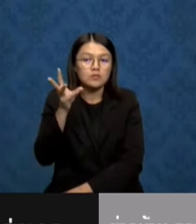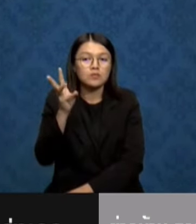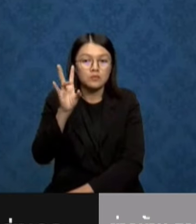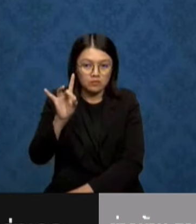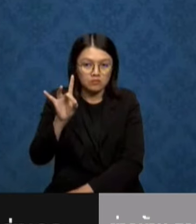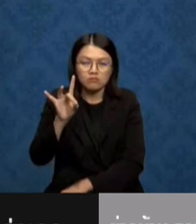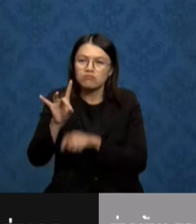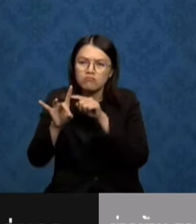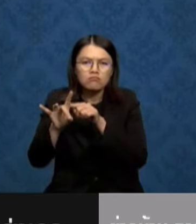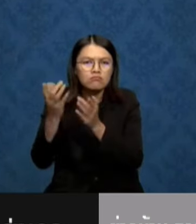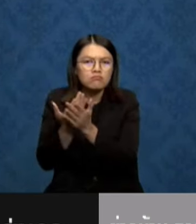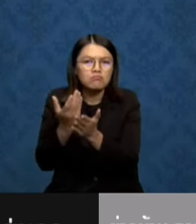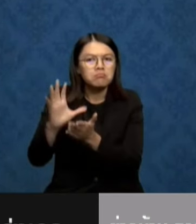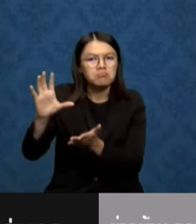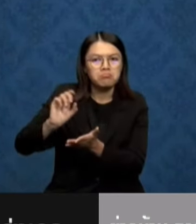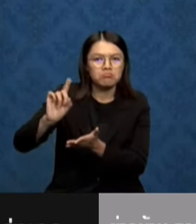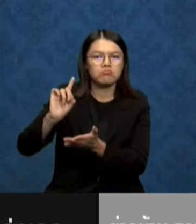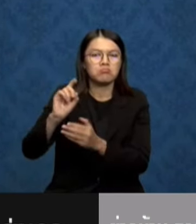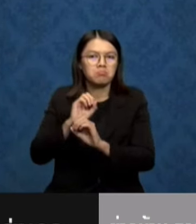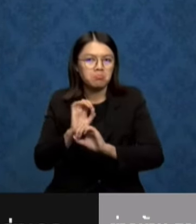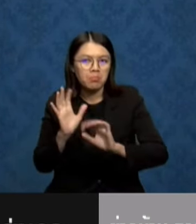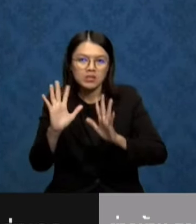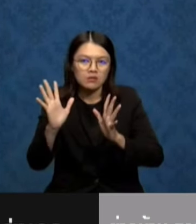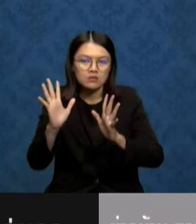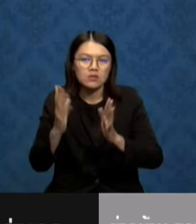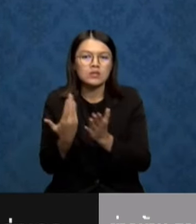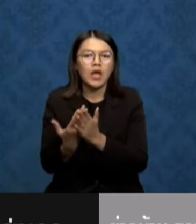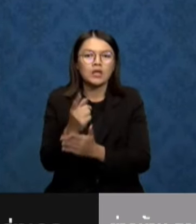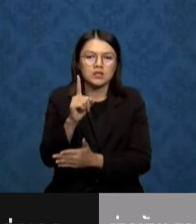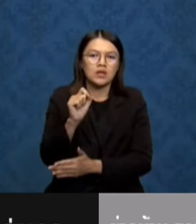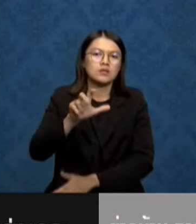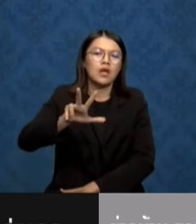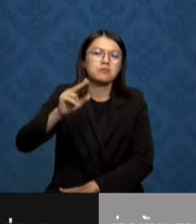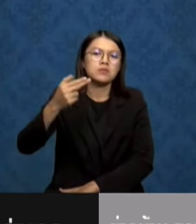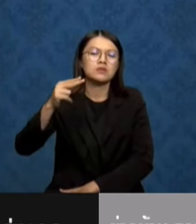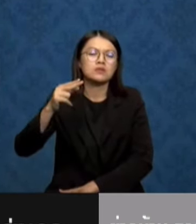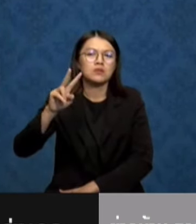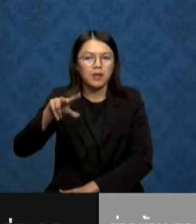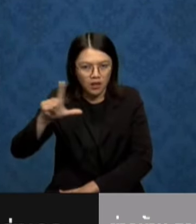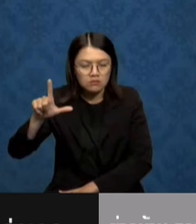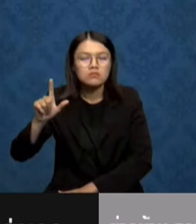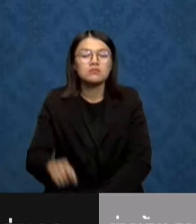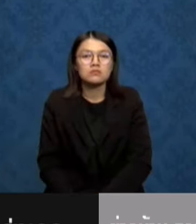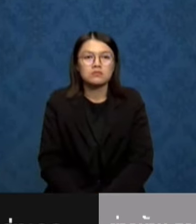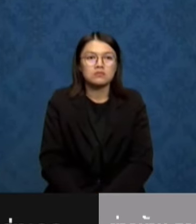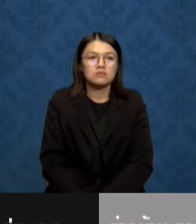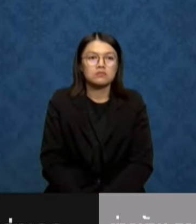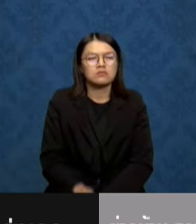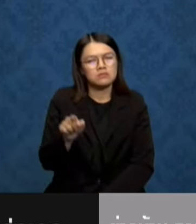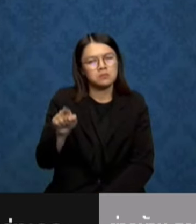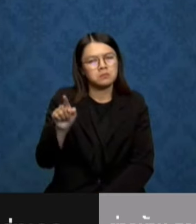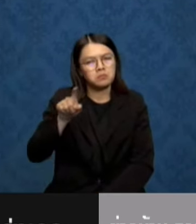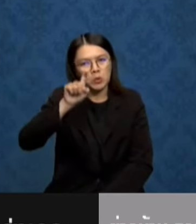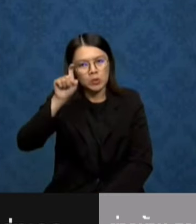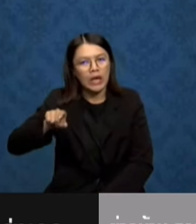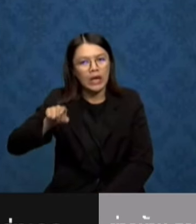อกจากนั้นการทำงบขาดดุลสูงที่สุดติดเพดานงบขาดดุลมาก อ ย่างไม่เคยมีมาก่อนคือดูสัญญาณแล้วโอ้โหมัน